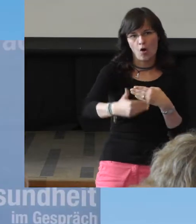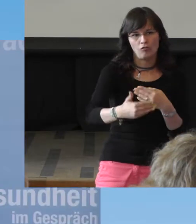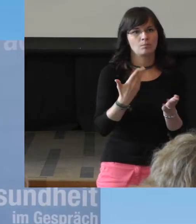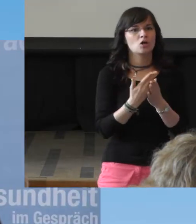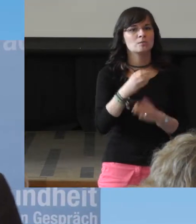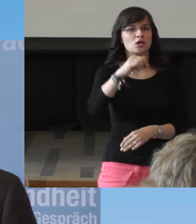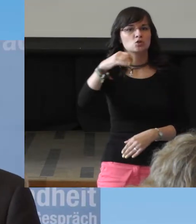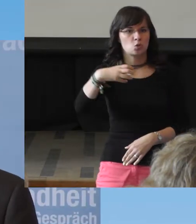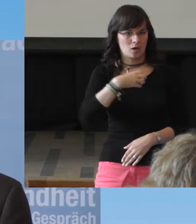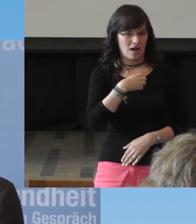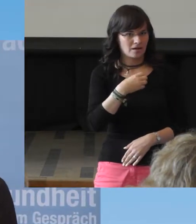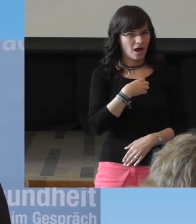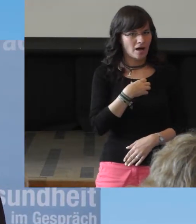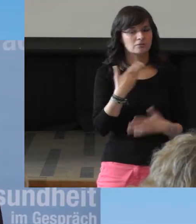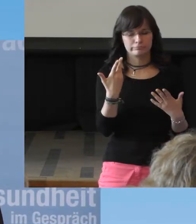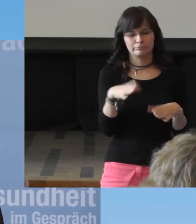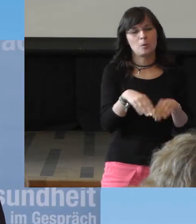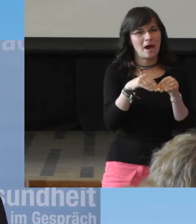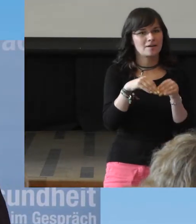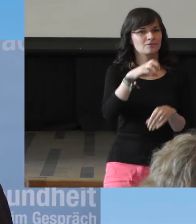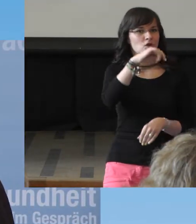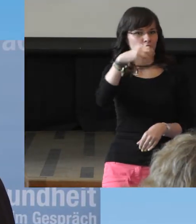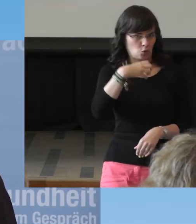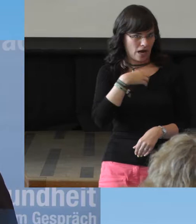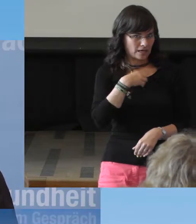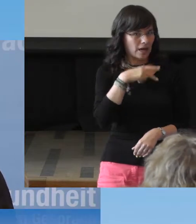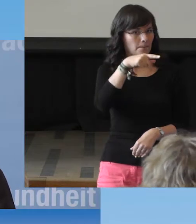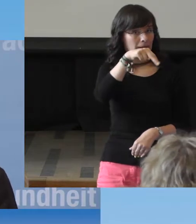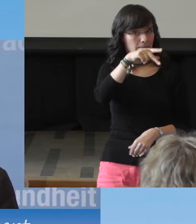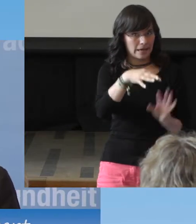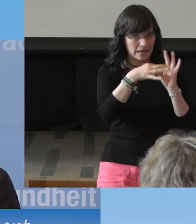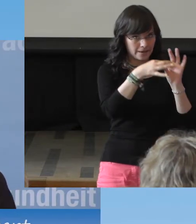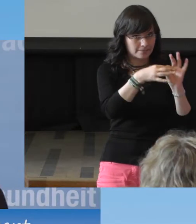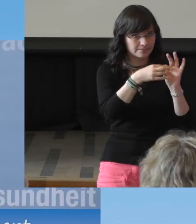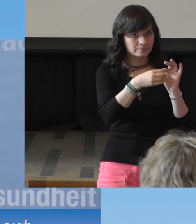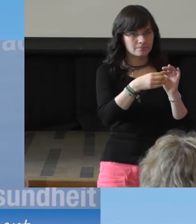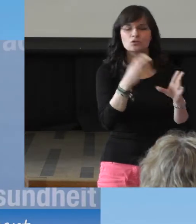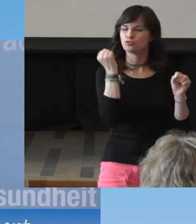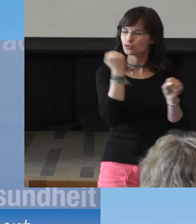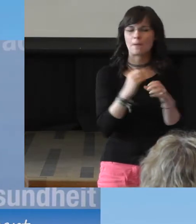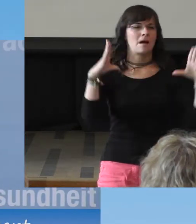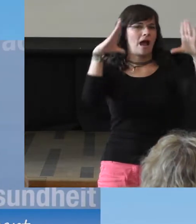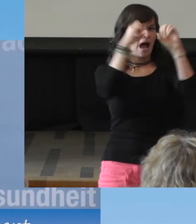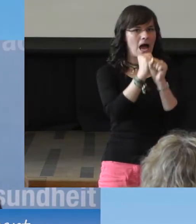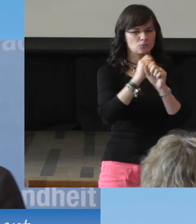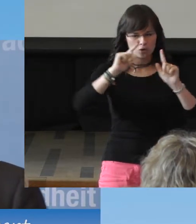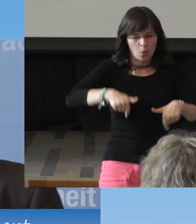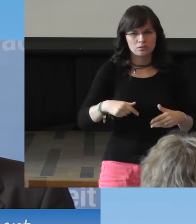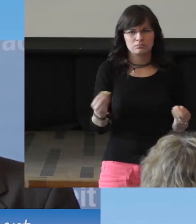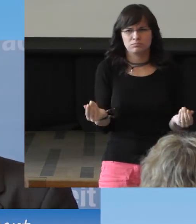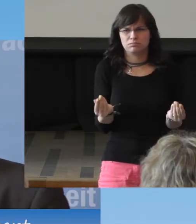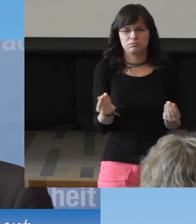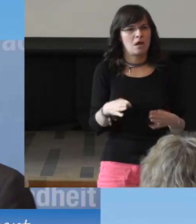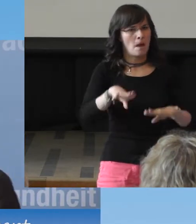Diabetes, fangen wir nochmal mit der Diabetischen, Prognopatie an, die Patienten haben abends Beschwerden. Und sie haben Beschwerden, wenn sie ins Bett gehen, wenn sie